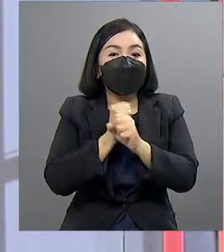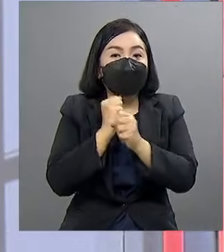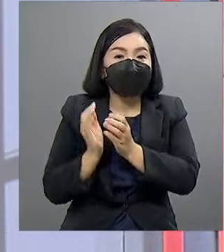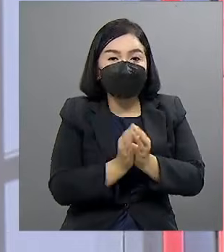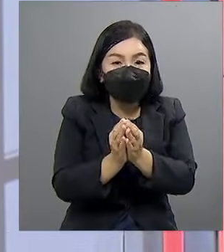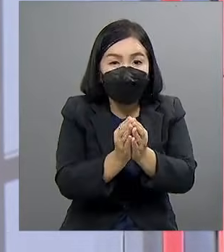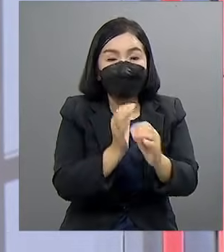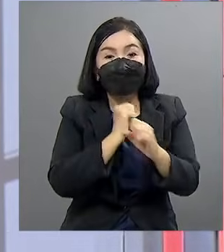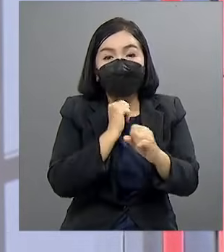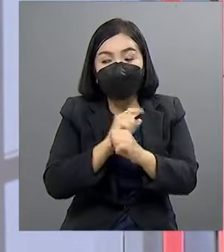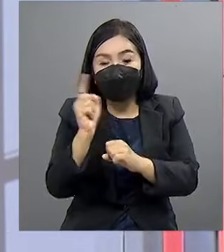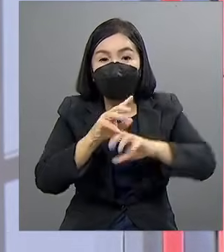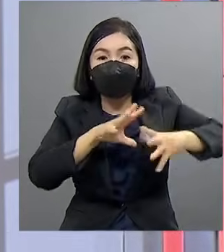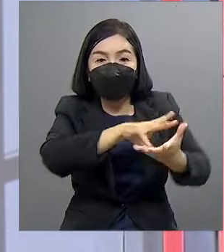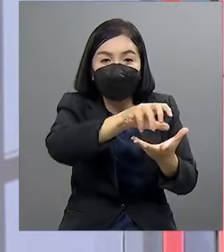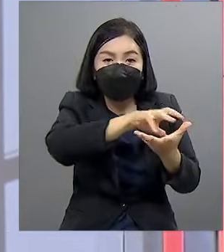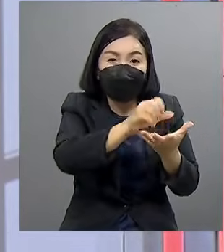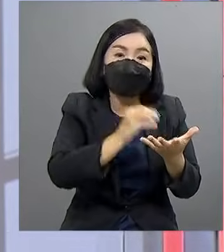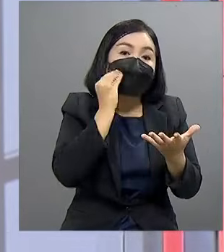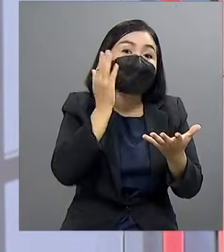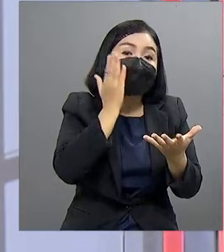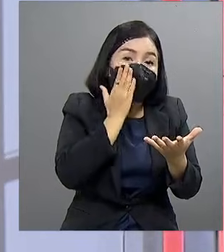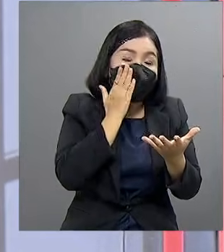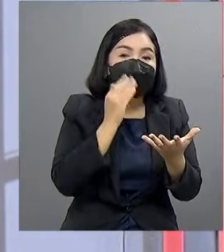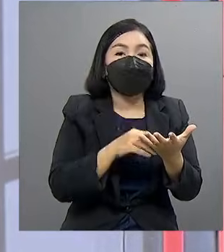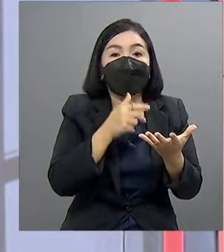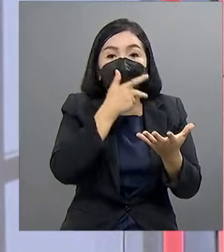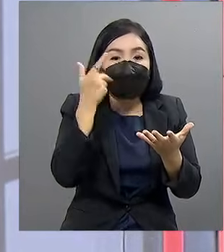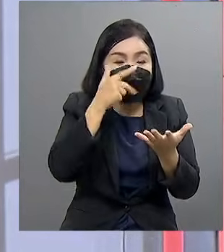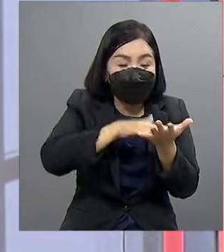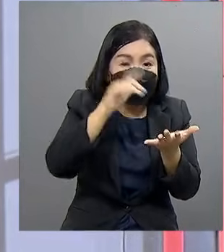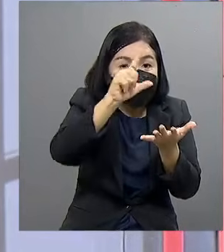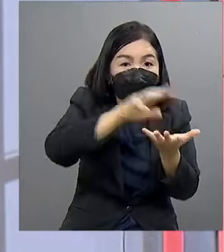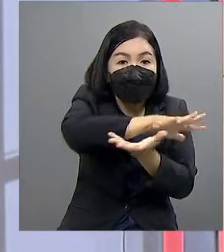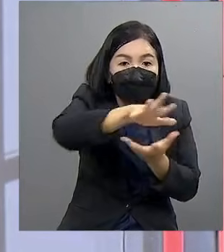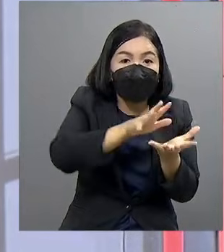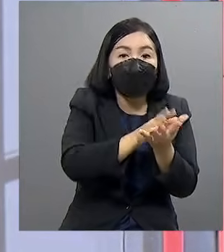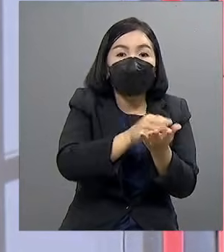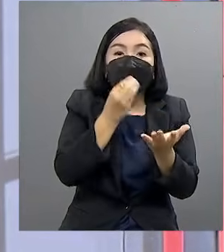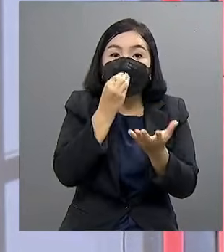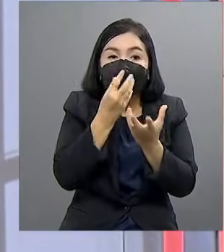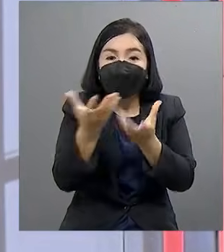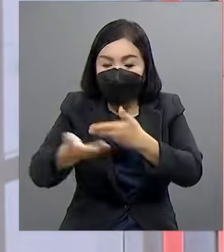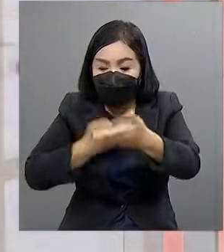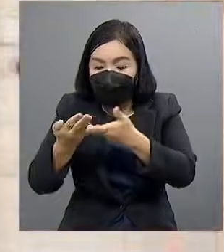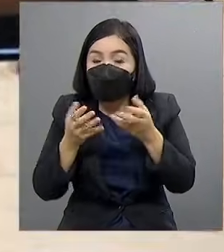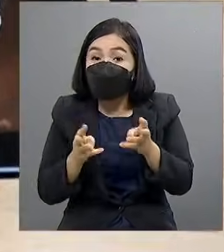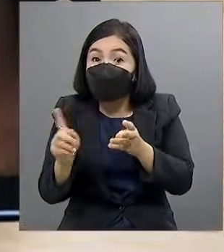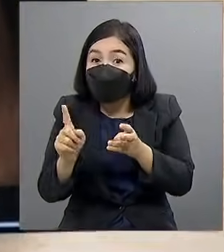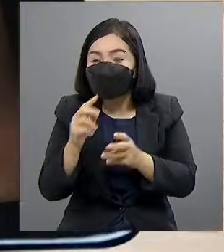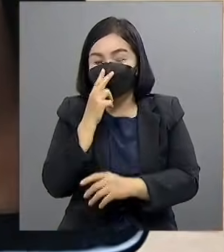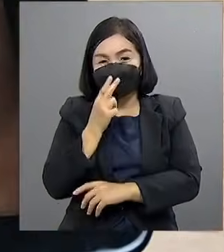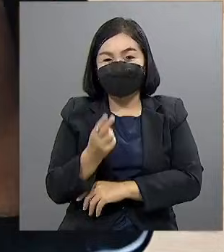นคุกกี้กระชายขั้นตอนและวิธีรวมถึงการคำนวณต้นทุนจะขายยังไงทำแบบไหนไปชมครับ